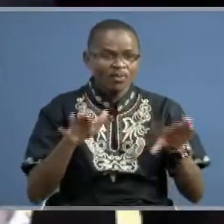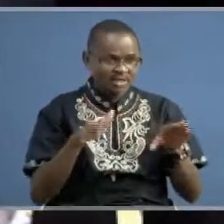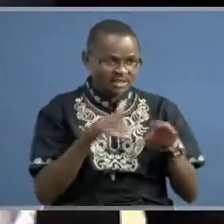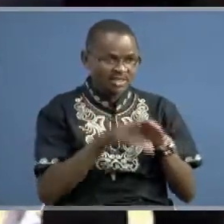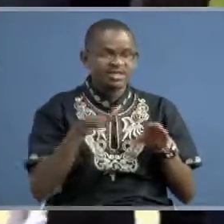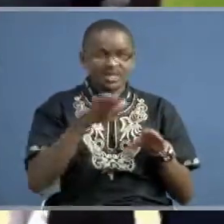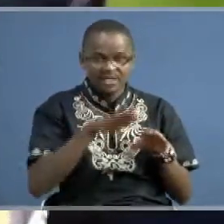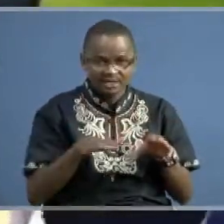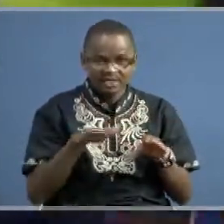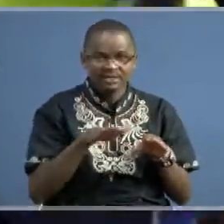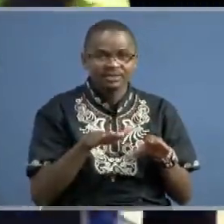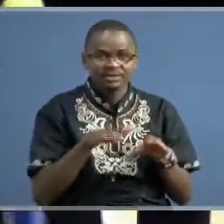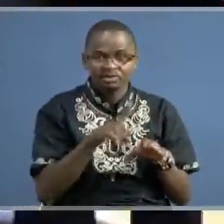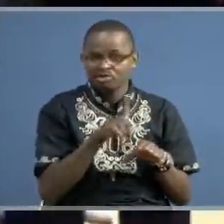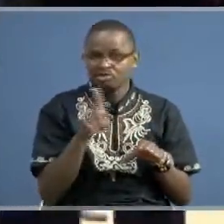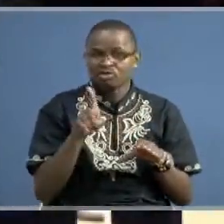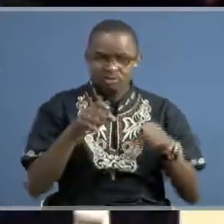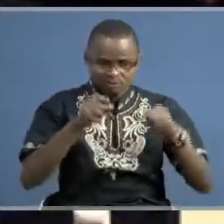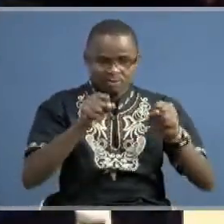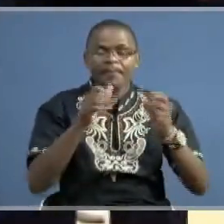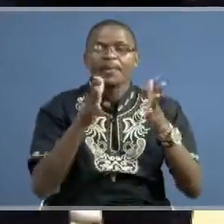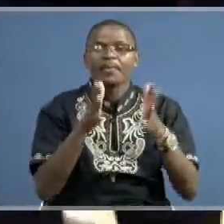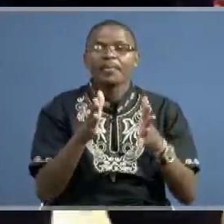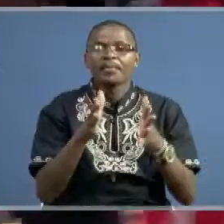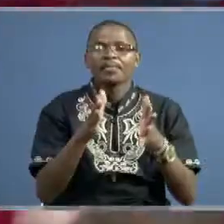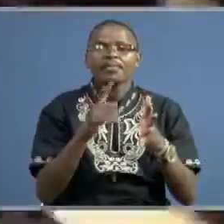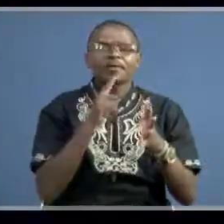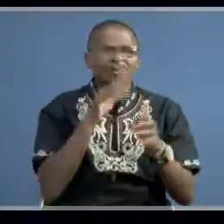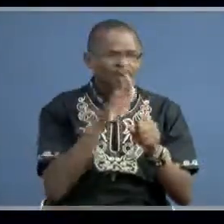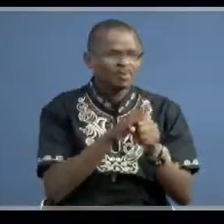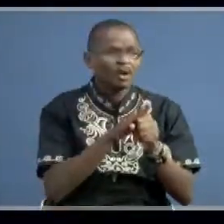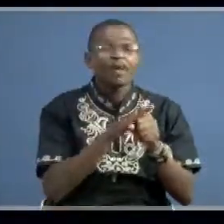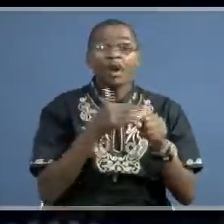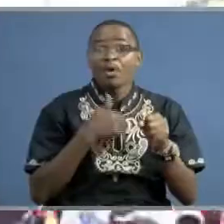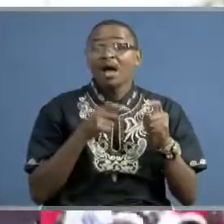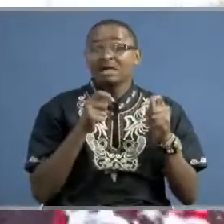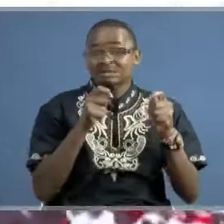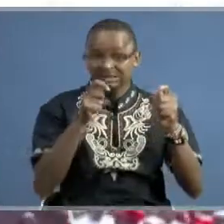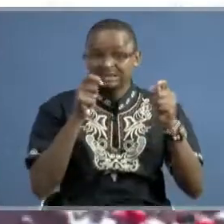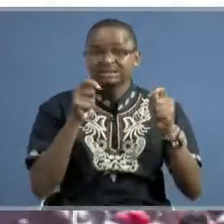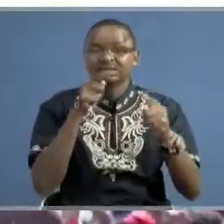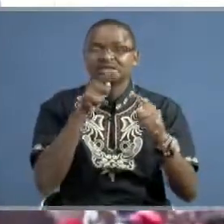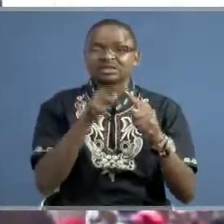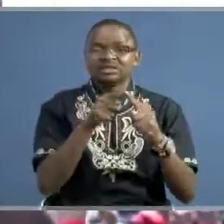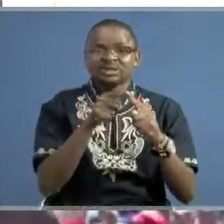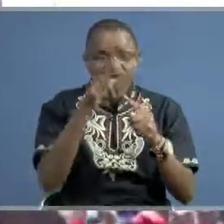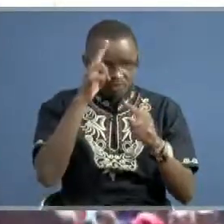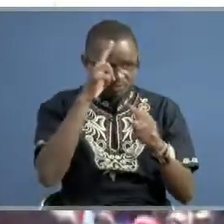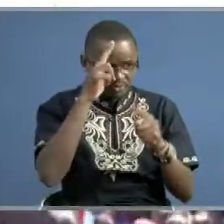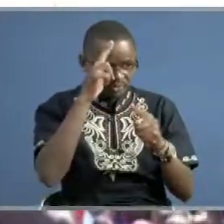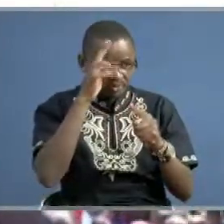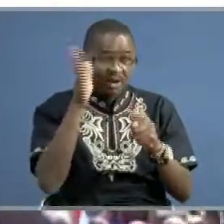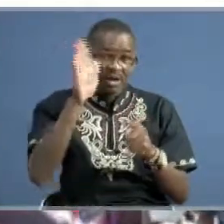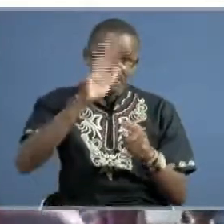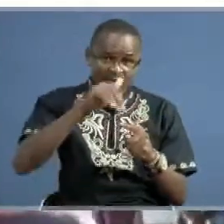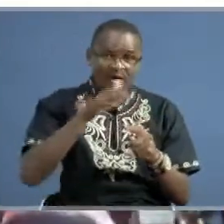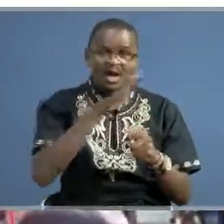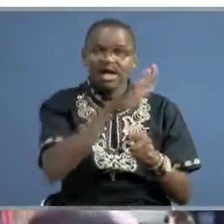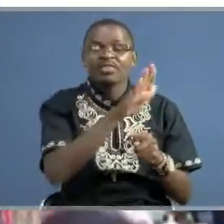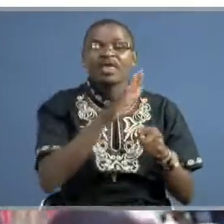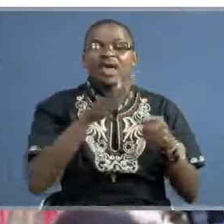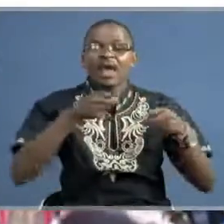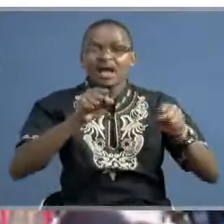hilo. Hata hivyo waendeshaji wa pikipiki wameapa kuendelea na maandamano haya hadi pale maafisa watakaporejesha pikipiki